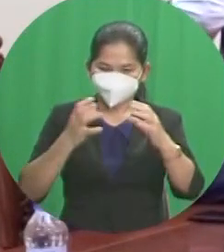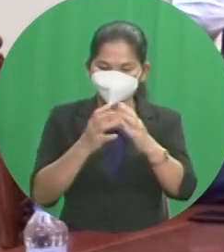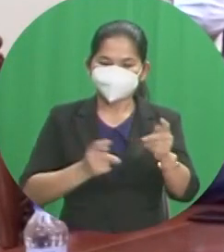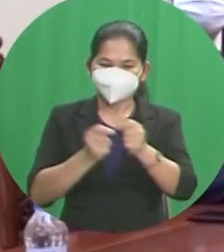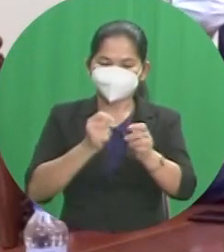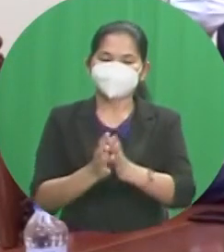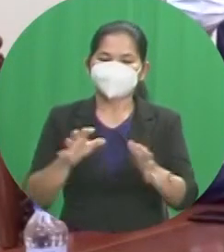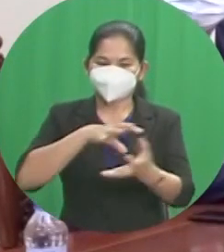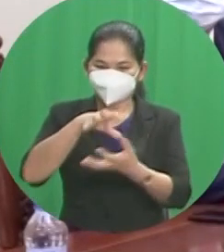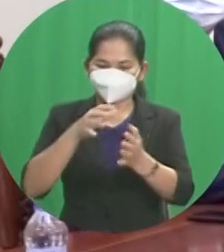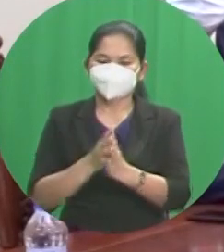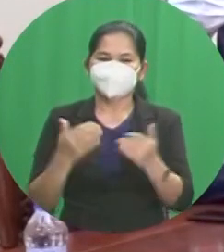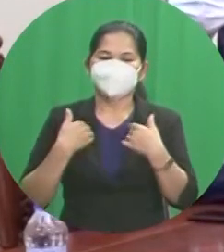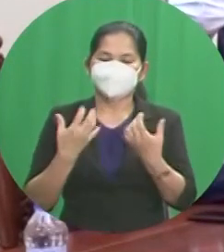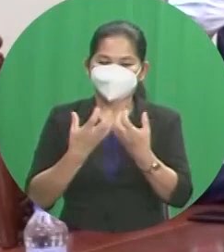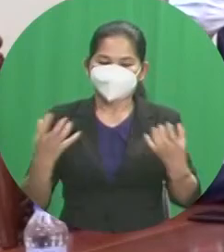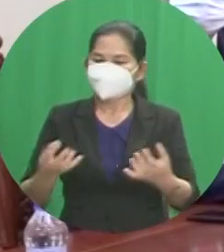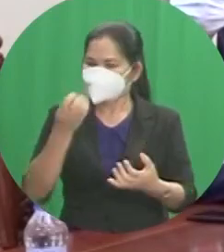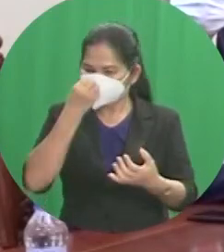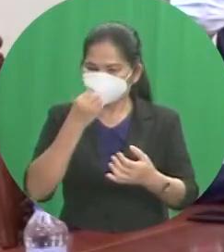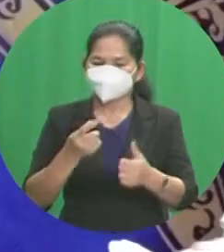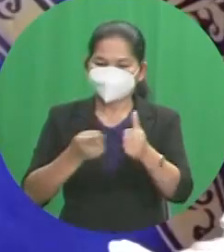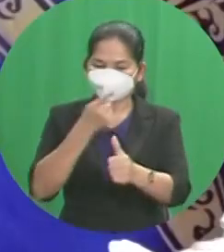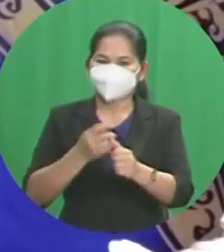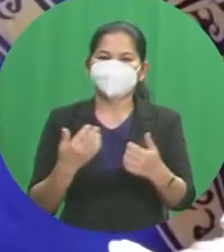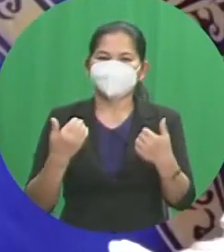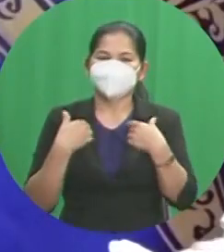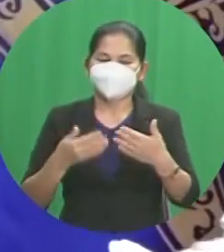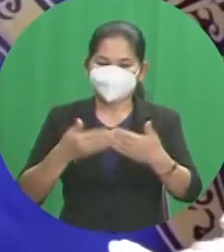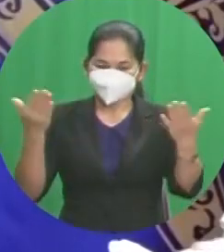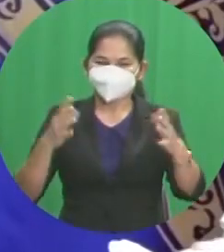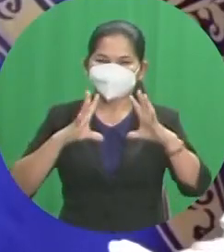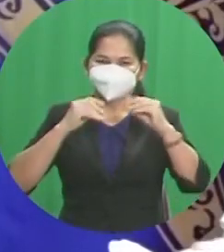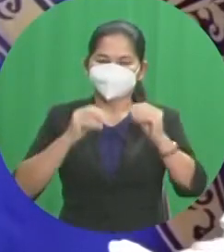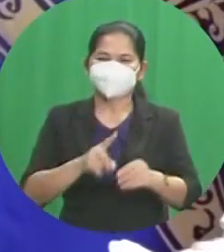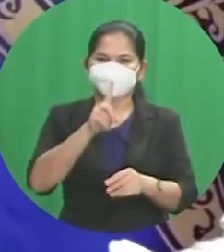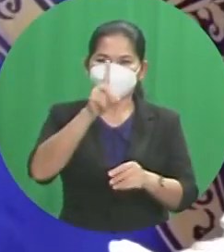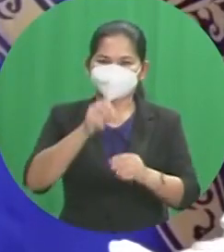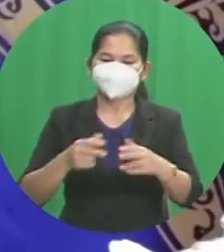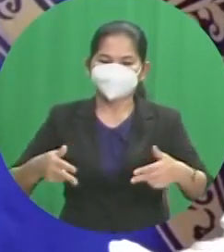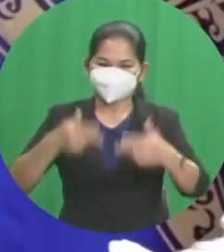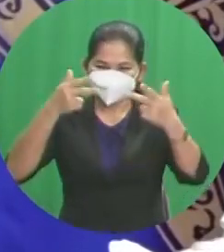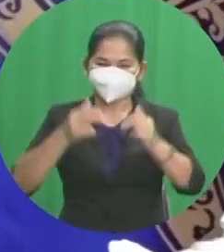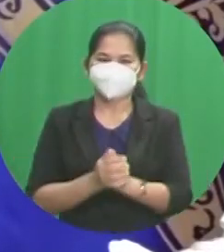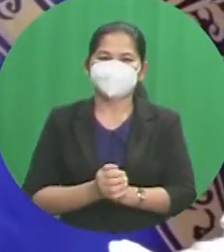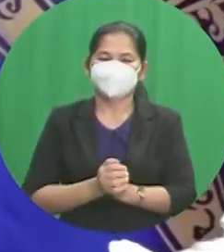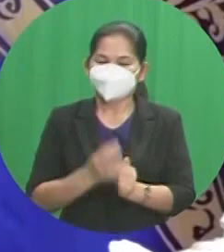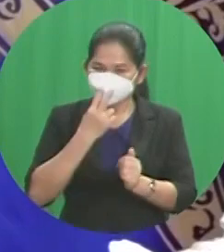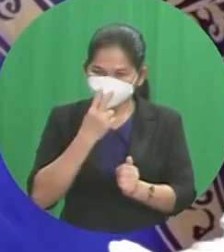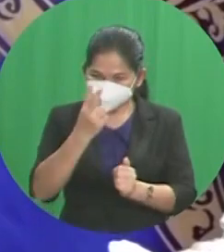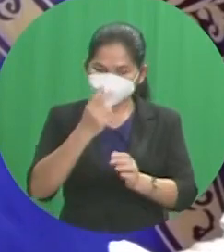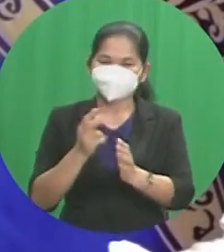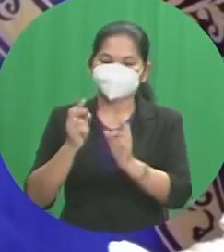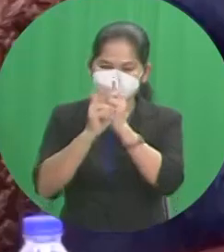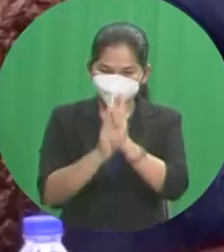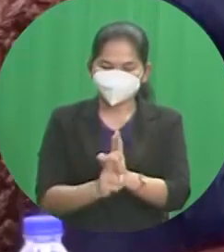ច្ចេកទេសចម្រុះលើវិស័យសន្តិសុខស្បៀងនិងអាហារូបត្ថម្ភបានបើកកិច្ចប្រជុំលើកទី10តាមប្រព័ន្ធ Zoom ដើម្បីពិនិត្យលើរ